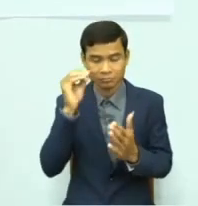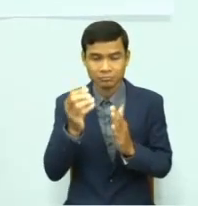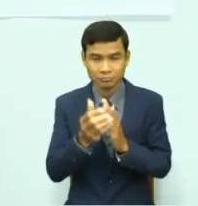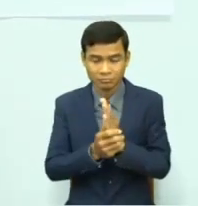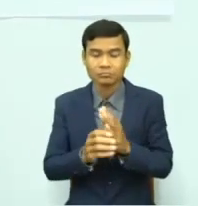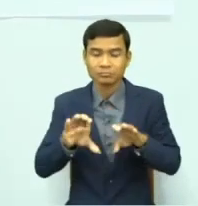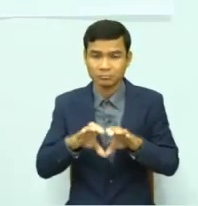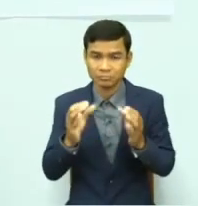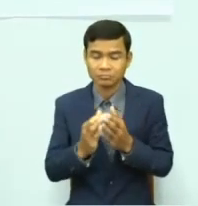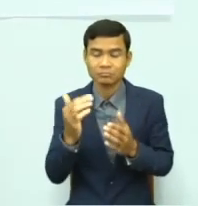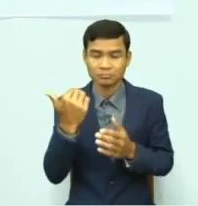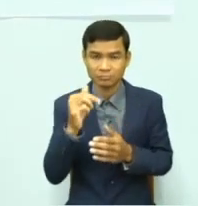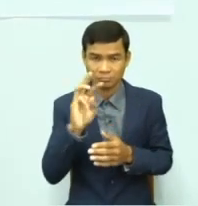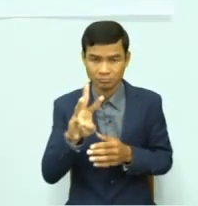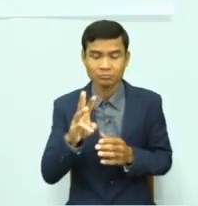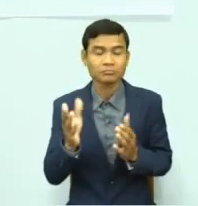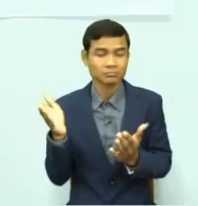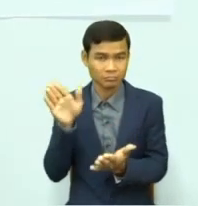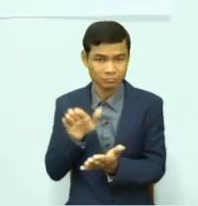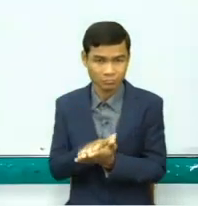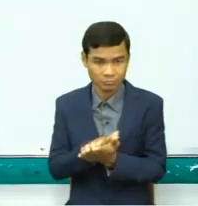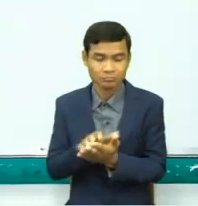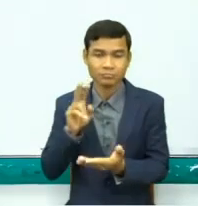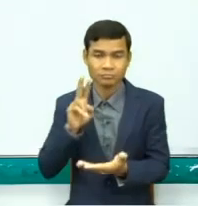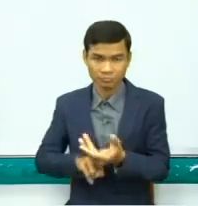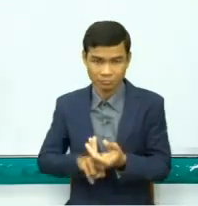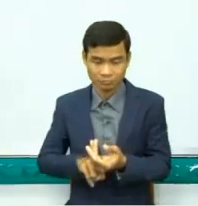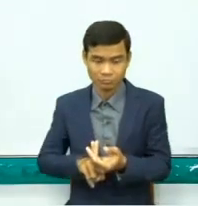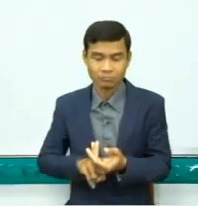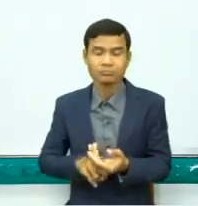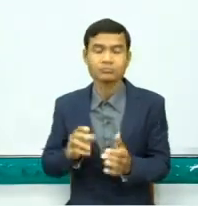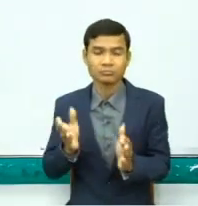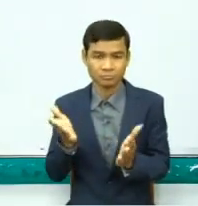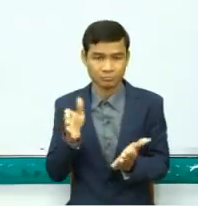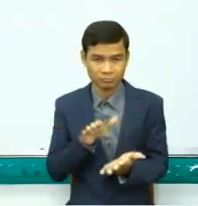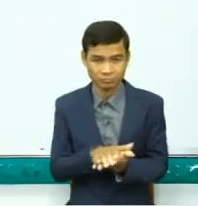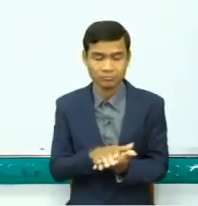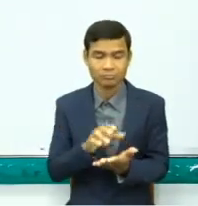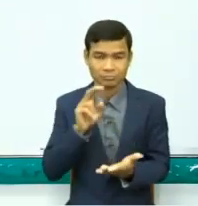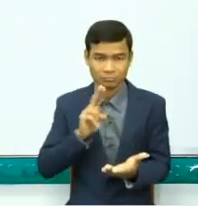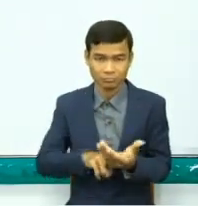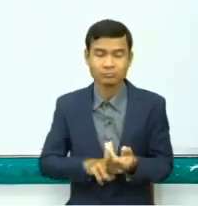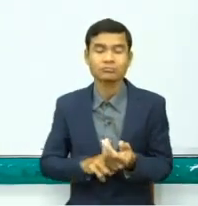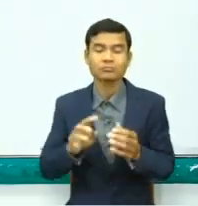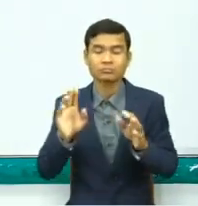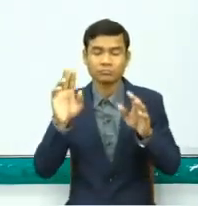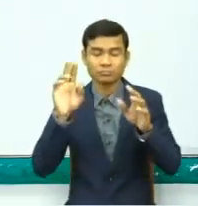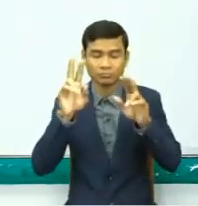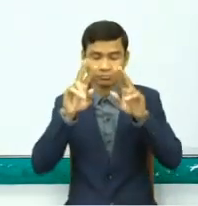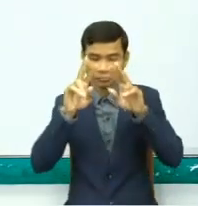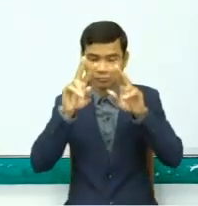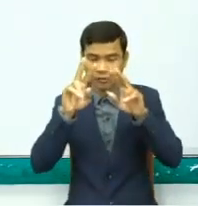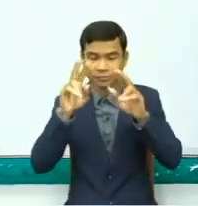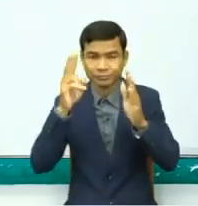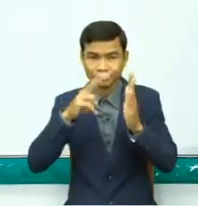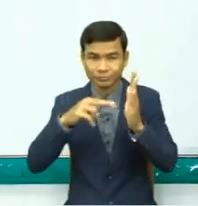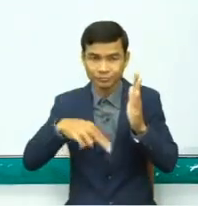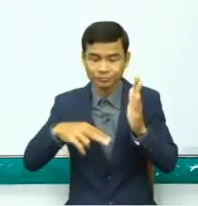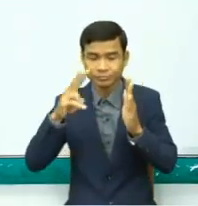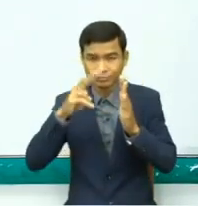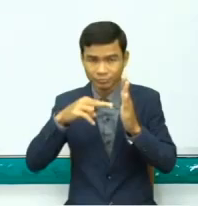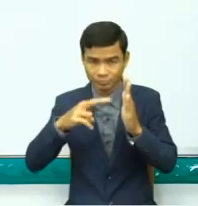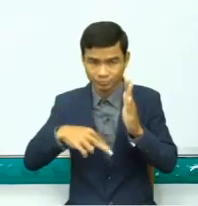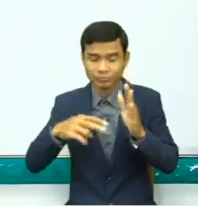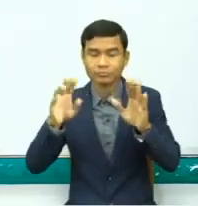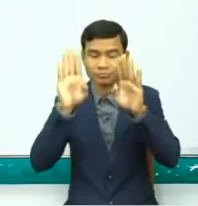tục. Nà con chà hay chung phu áp tập bọt nè lươi cà nạc hiền ní. Chà có nè cổ bật đôi khả